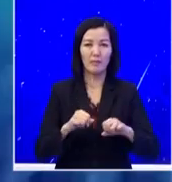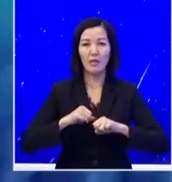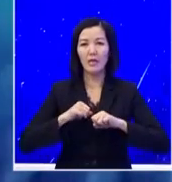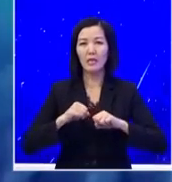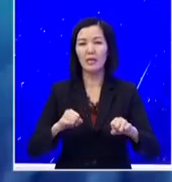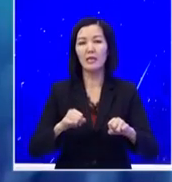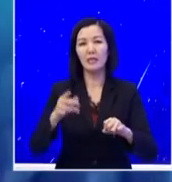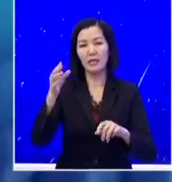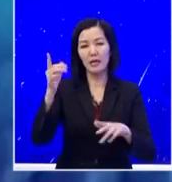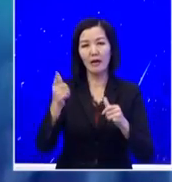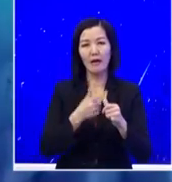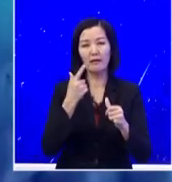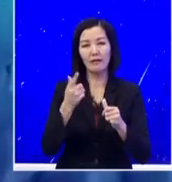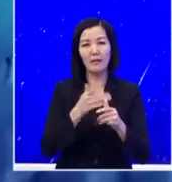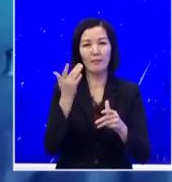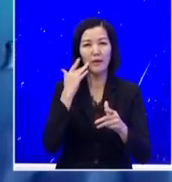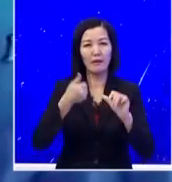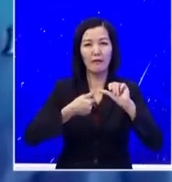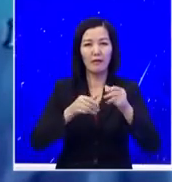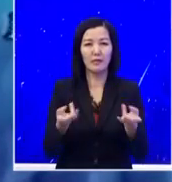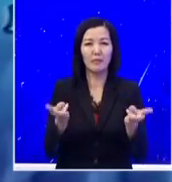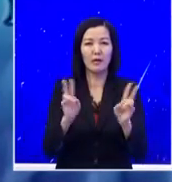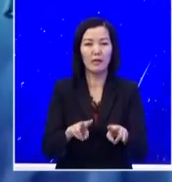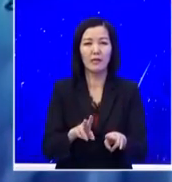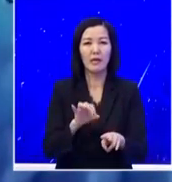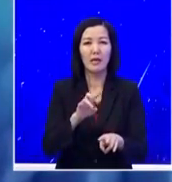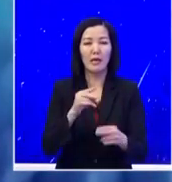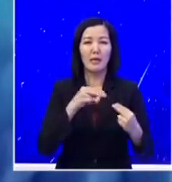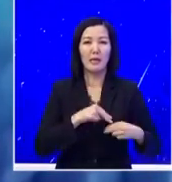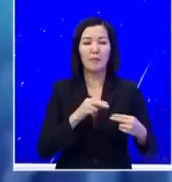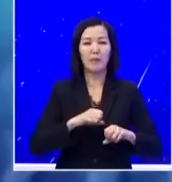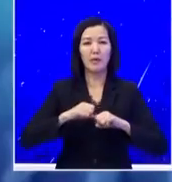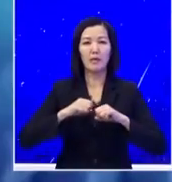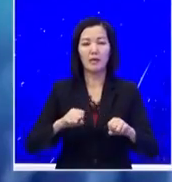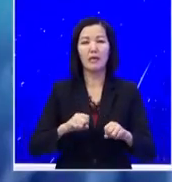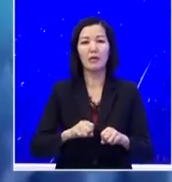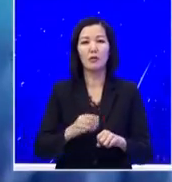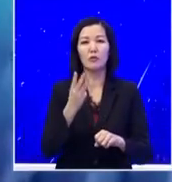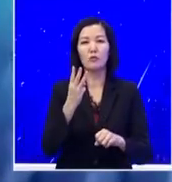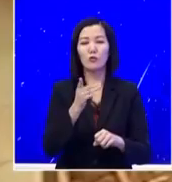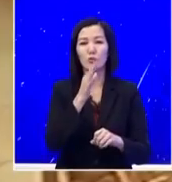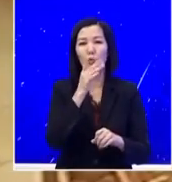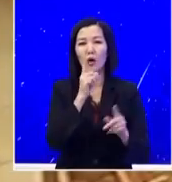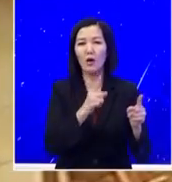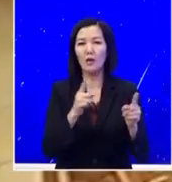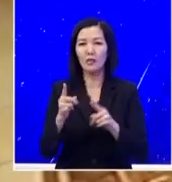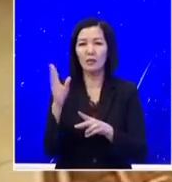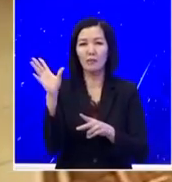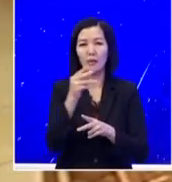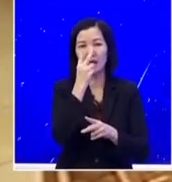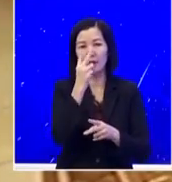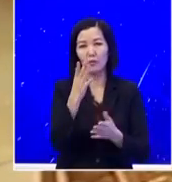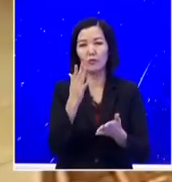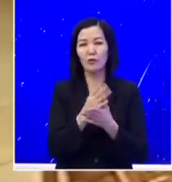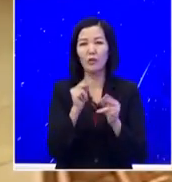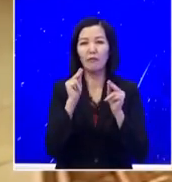Айқын айғақтаған айрықша тұлғаның бірі еңбегері Нүсіпбек Әшімбаев. Ғасыр жасап үш түрлі дәуірдің куәсі болған аңыз адам,